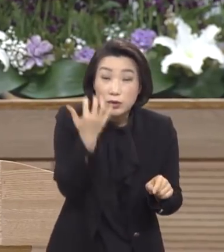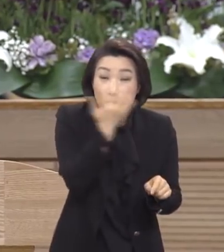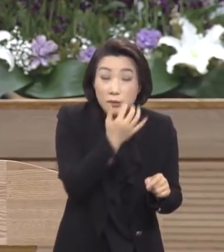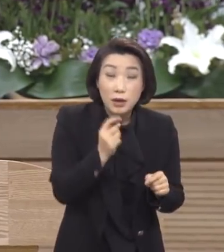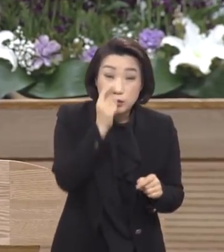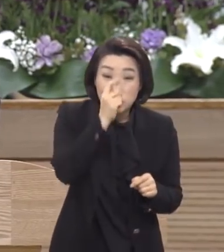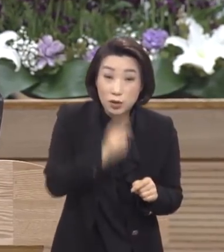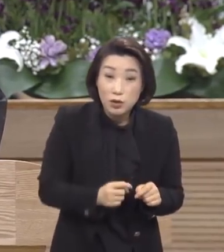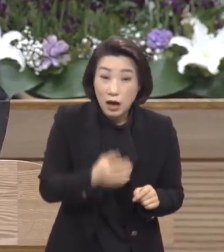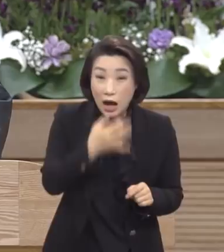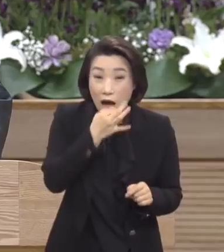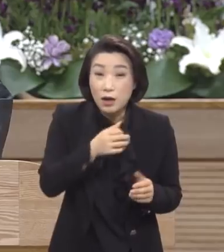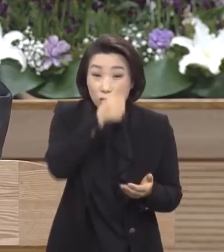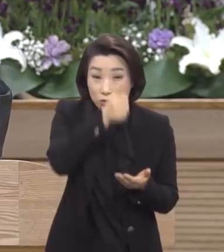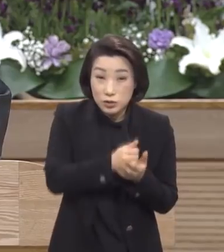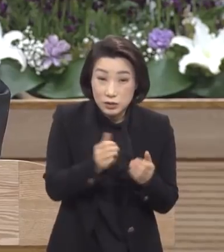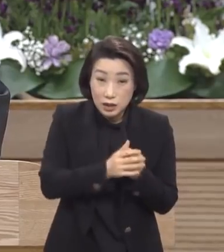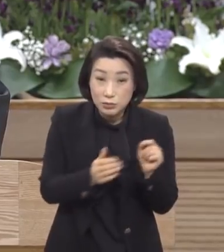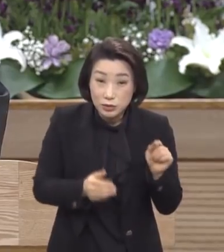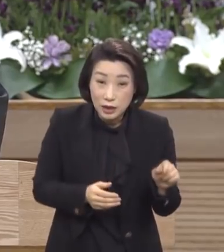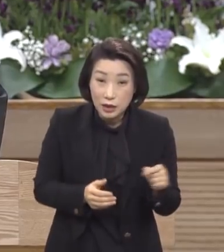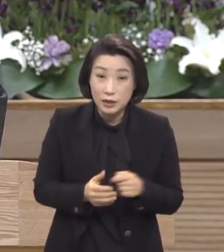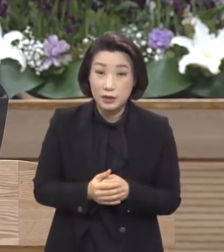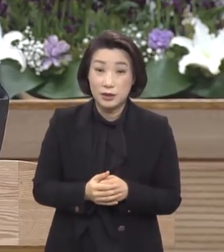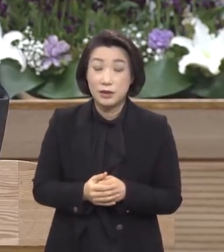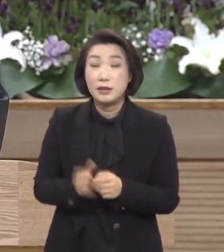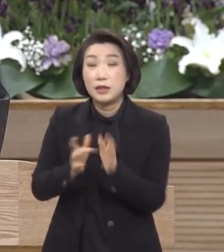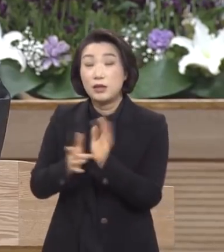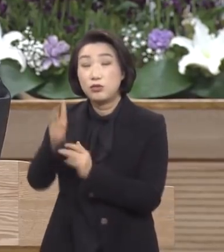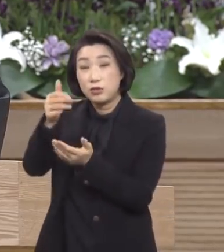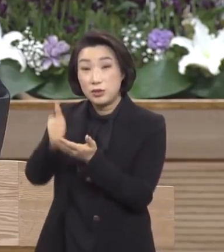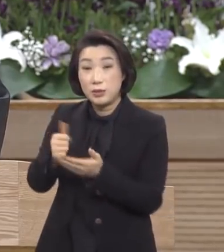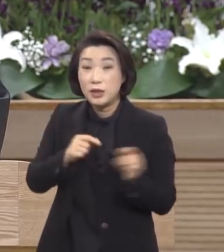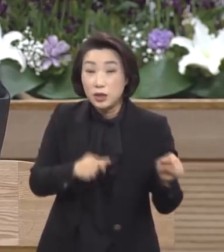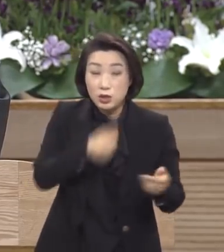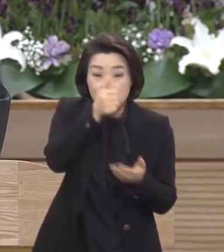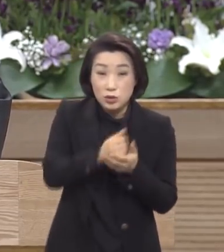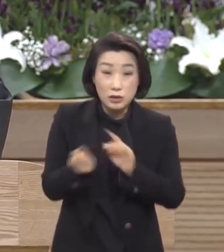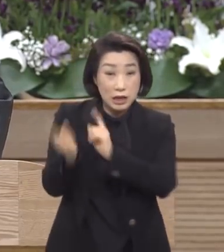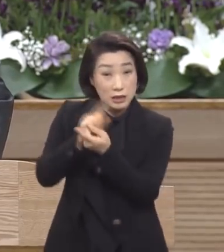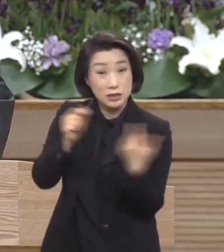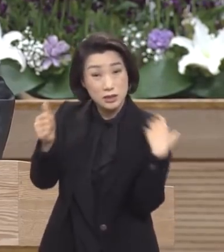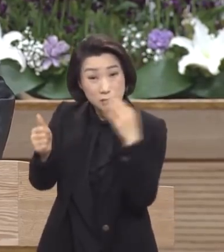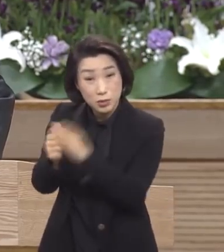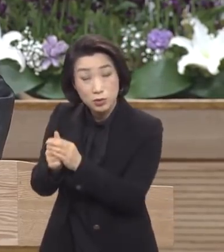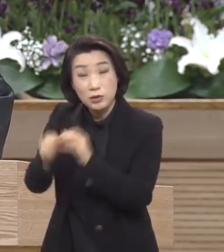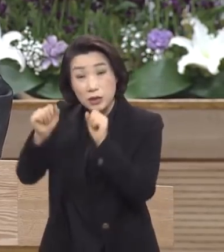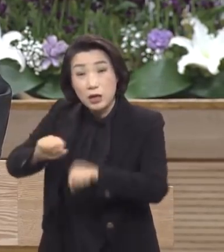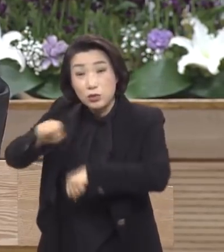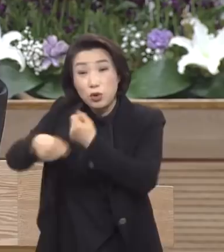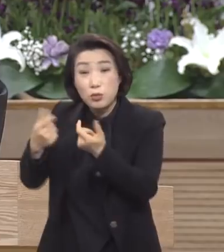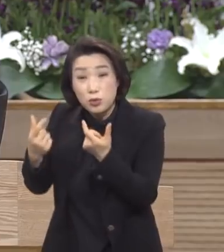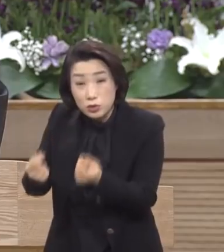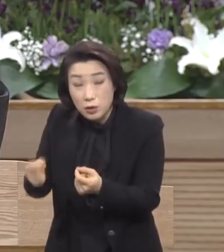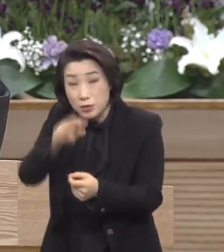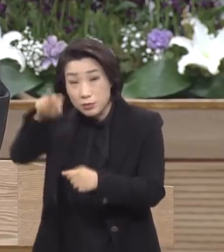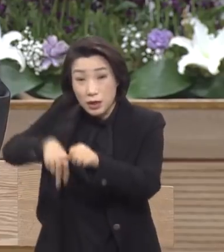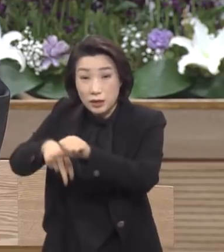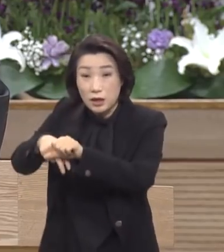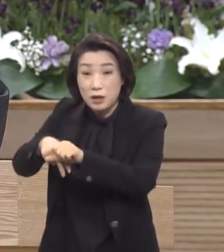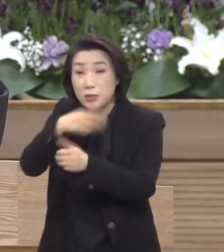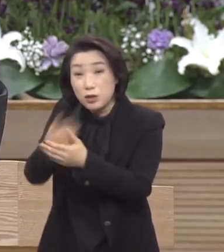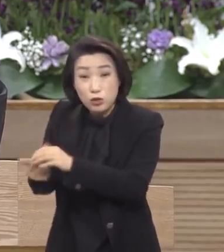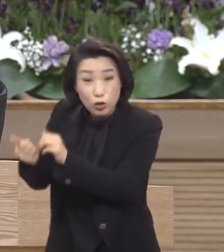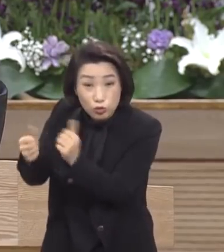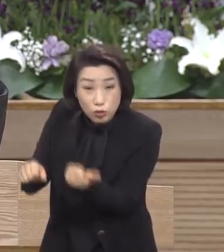음행하고 더럽고 탐하는 죄 때문에 예수님이 그 죄를 짊어지고 생축 짐승처럼 십자가에